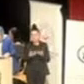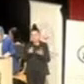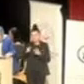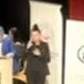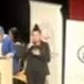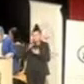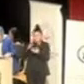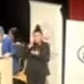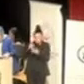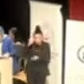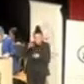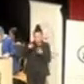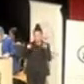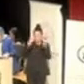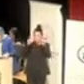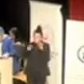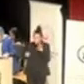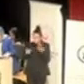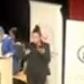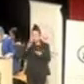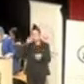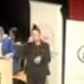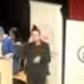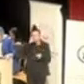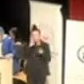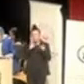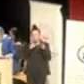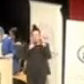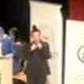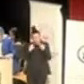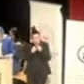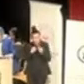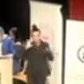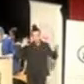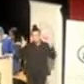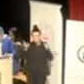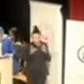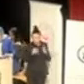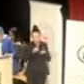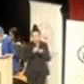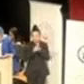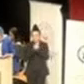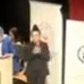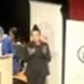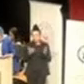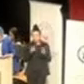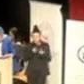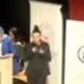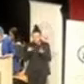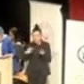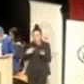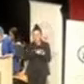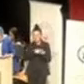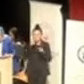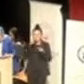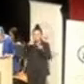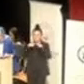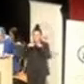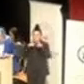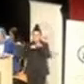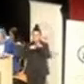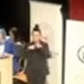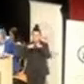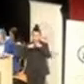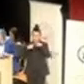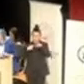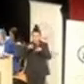kişi bibliografyaları da yayınlanmaktadır. Çanakkale Savaşları, Mevlana, Yahya Kemal Beyatlı, Hoca Ahmet Yesevi, Aşık Veysel, Mehmet Fuat Köprülü gibi